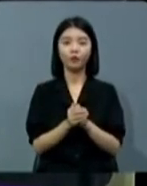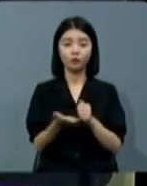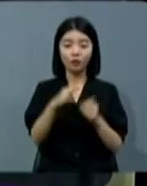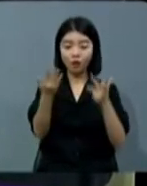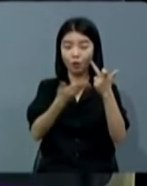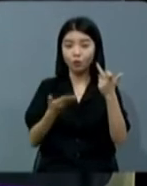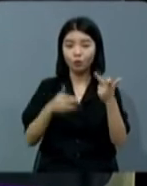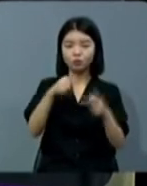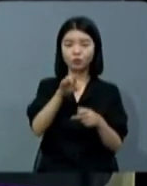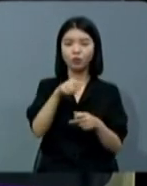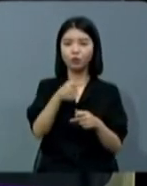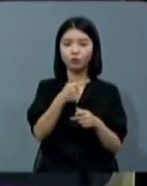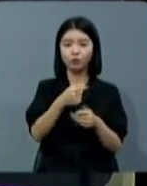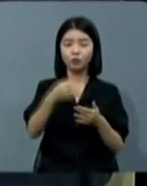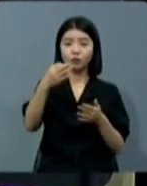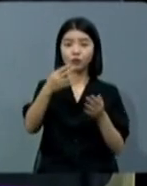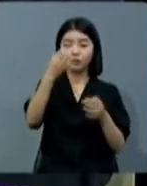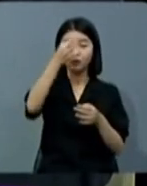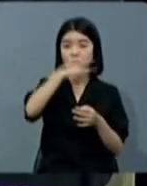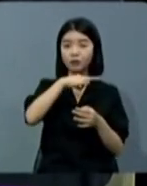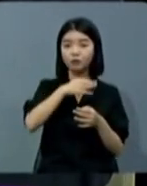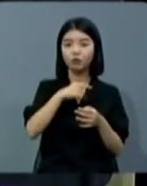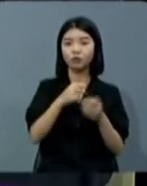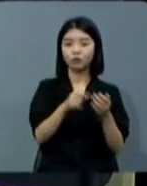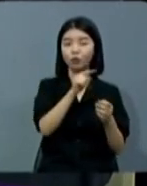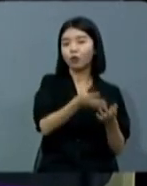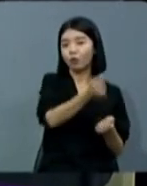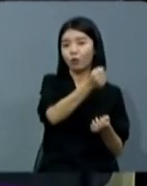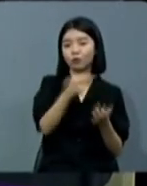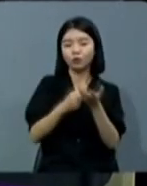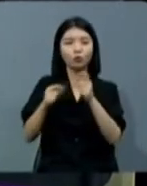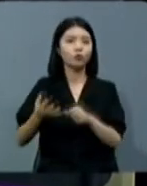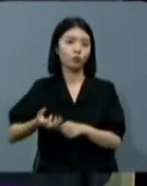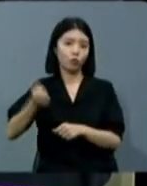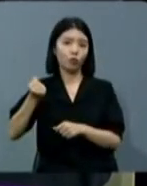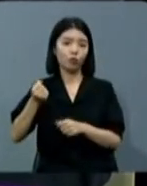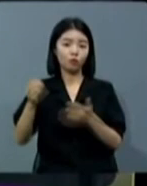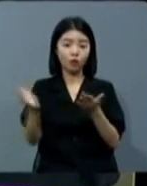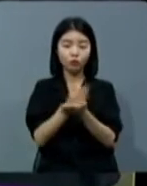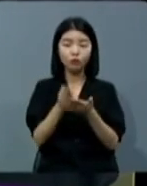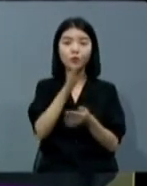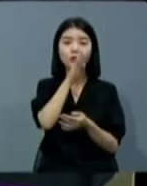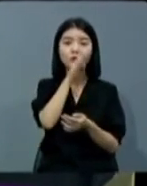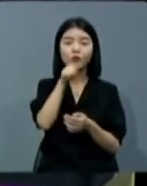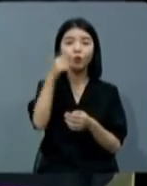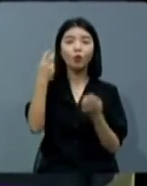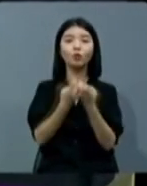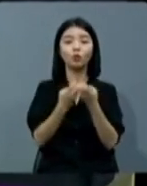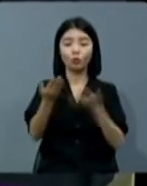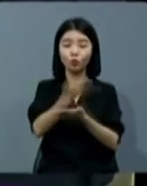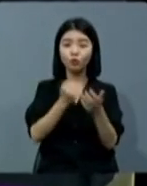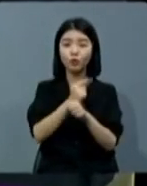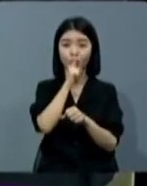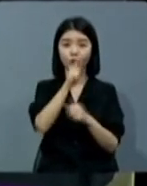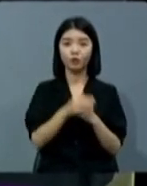강원도 예. 정선에서 생기는 이익은 정선이, 제주에서 생기는 이익은 제주가 이렇게 하는 게 맞지. 그 이익 공유를 어떻게 한다는 겁니까? 그게